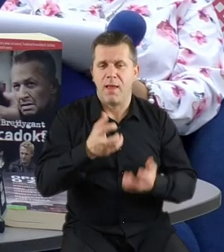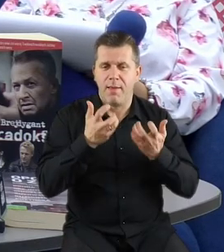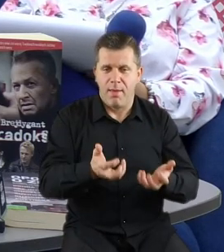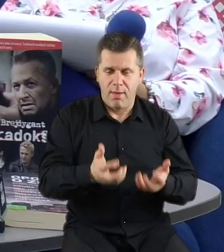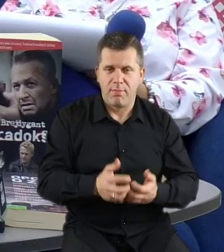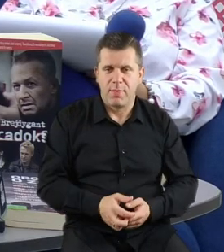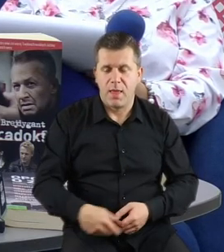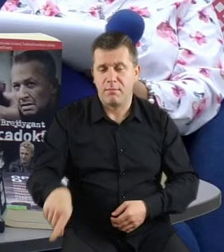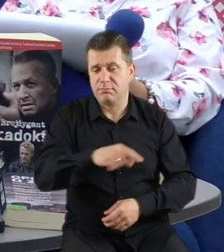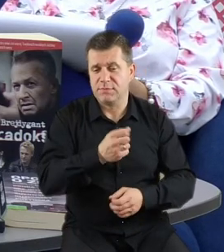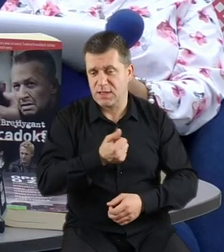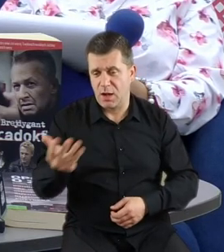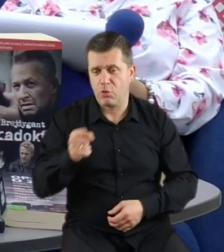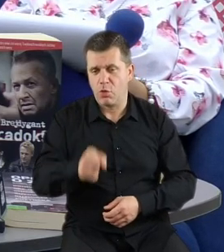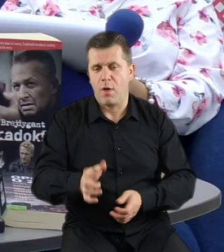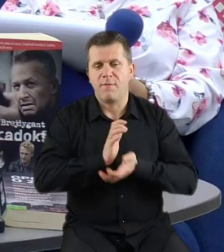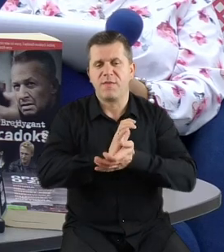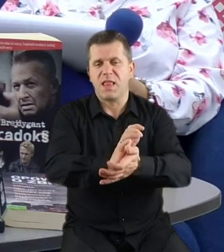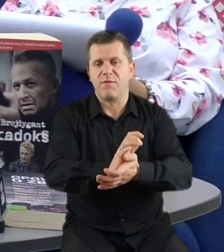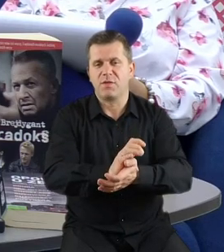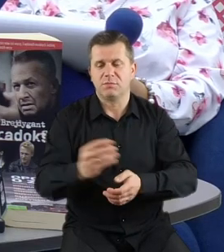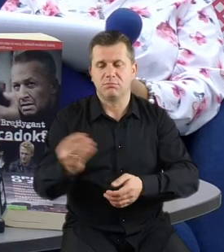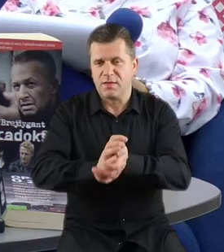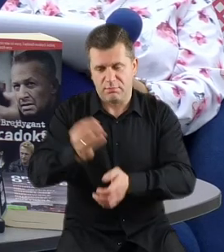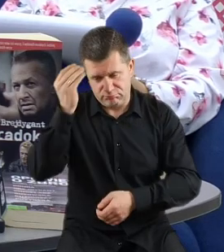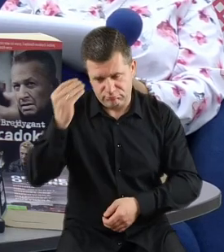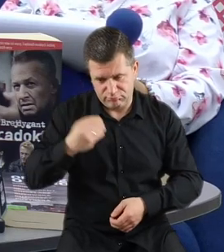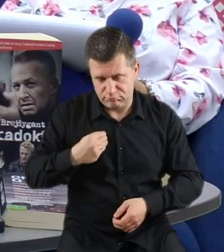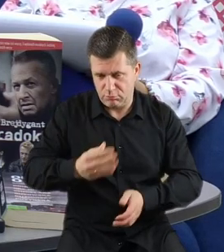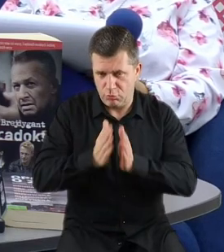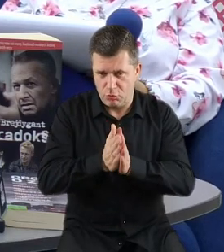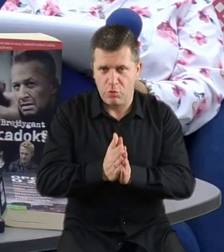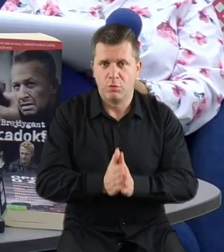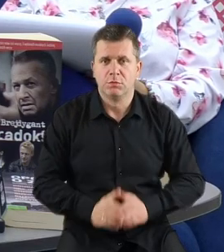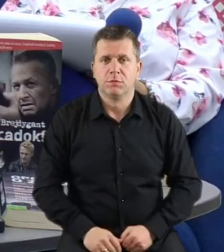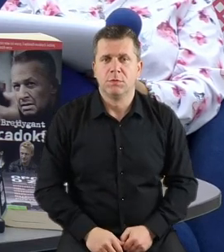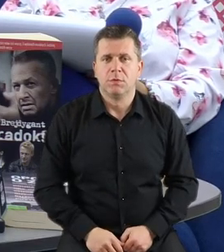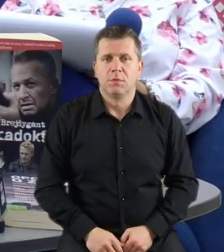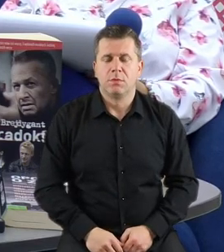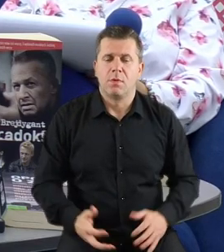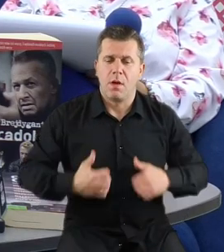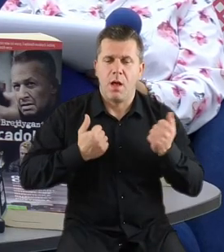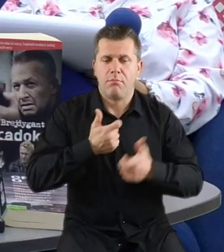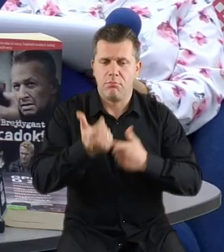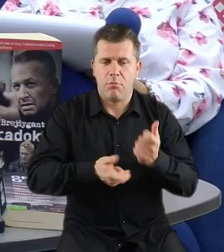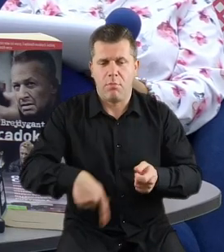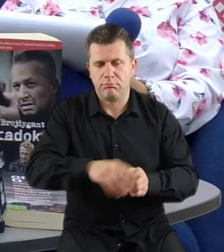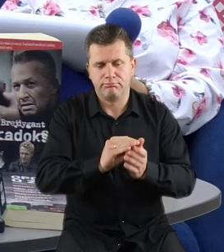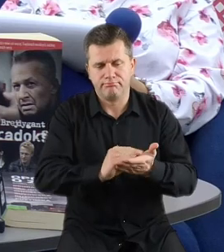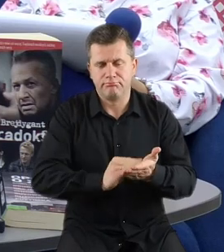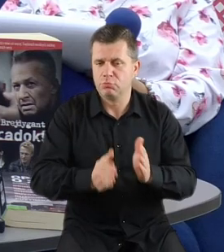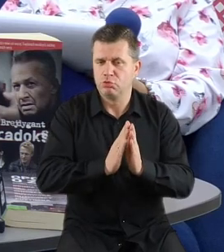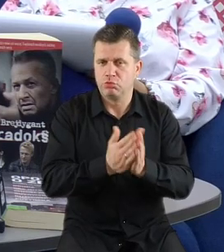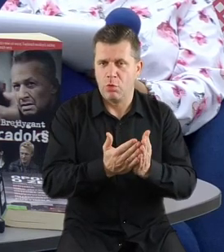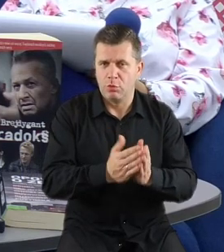zachęta serialu, to też wydawnictwo poprosi mnie wtedy o książkę